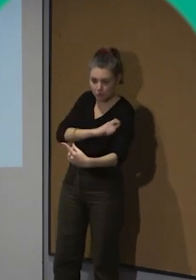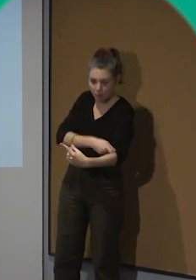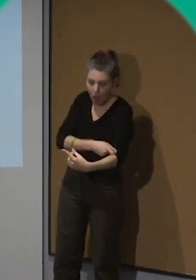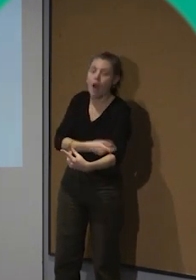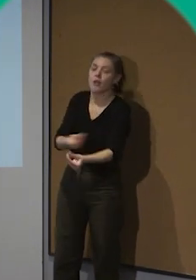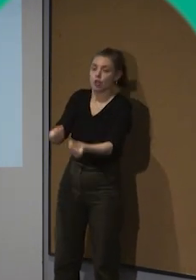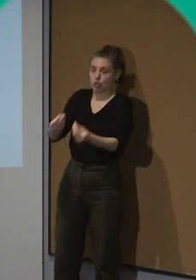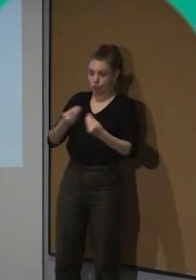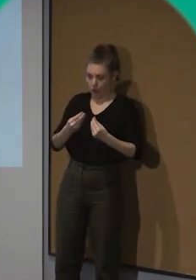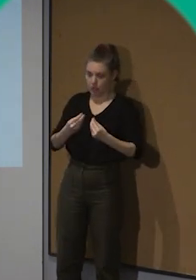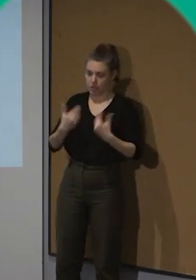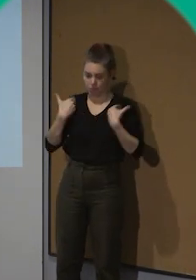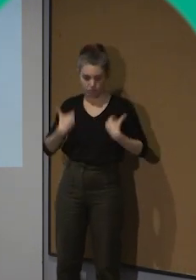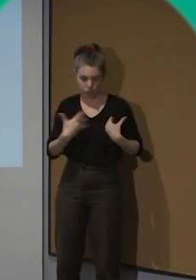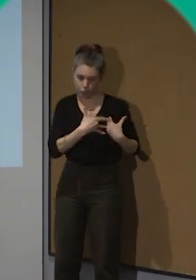préventive,